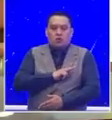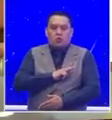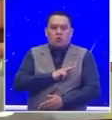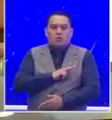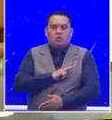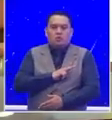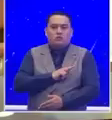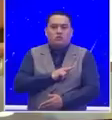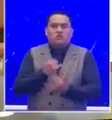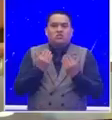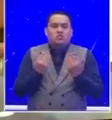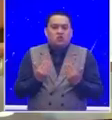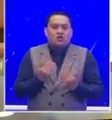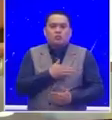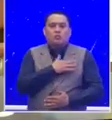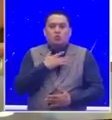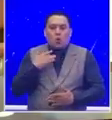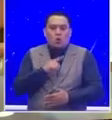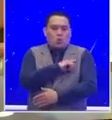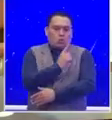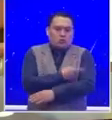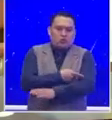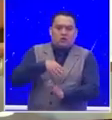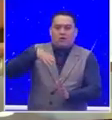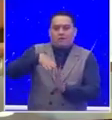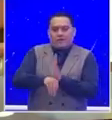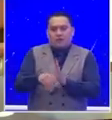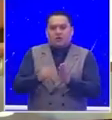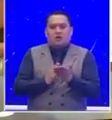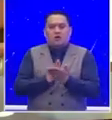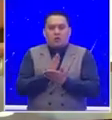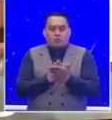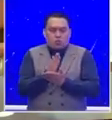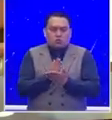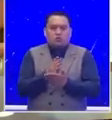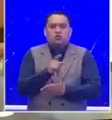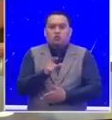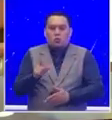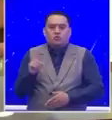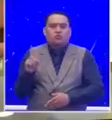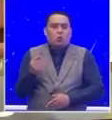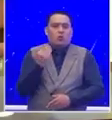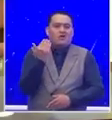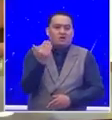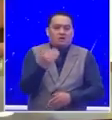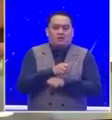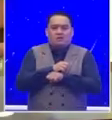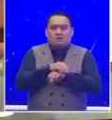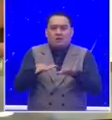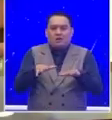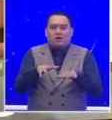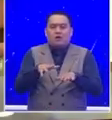здравоохранения, сейчас многие усилия прилагают наши медицинские работники для того, чтобы